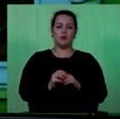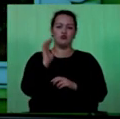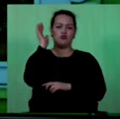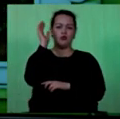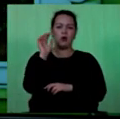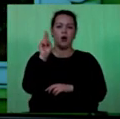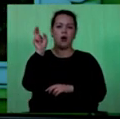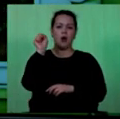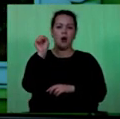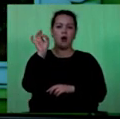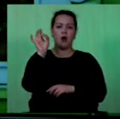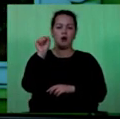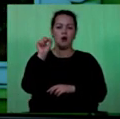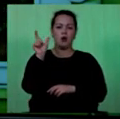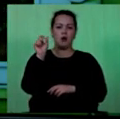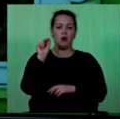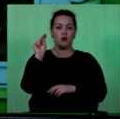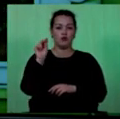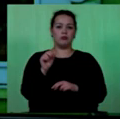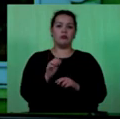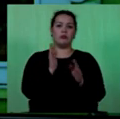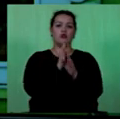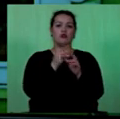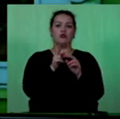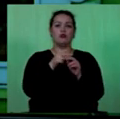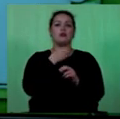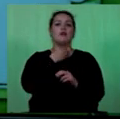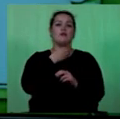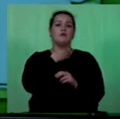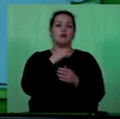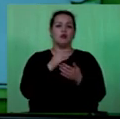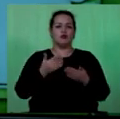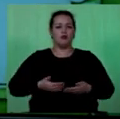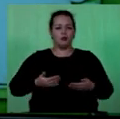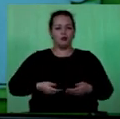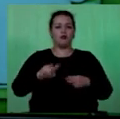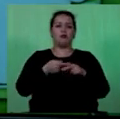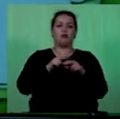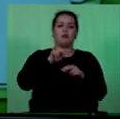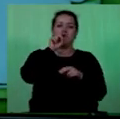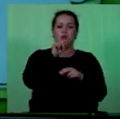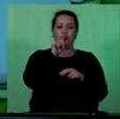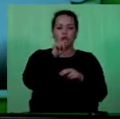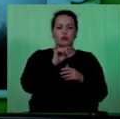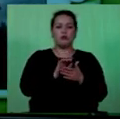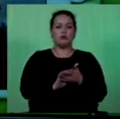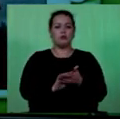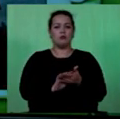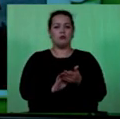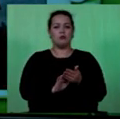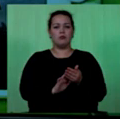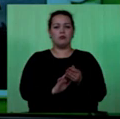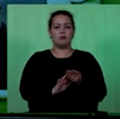а также природа – это звери, это птицы,